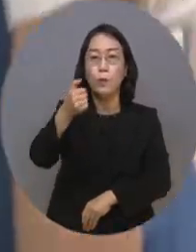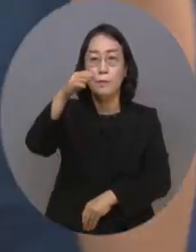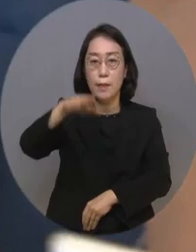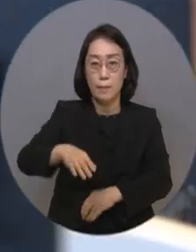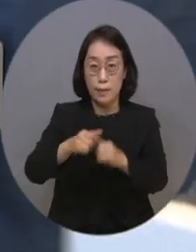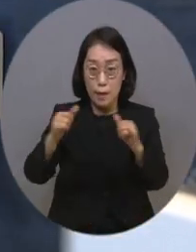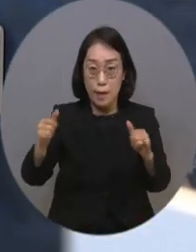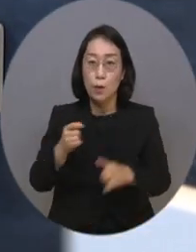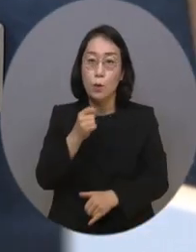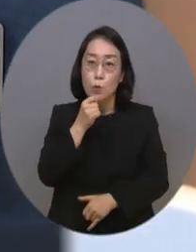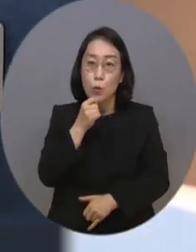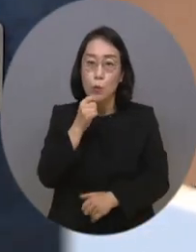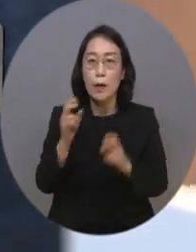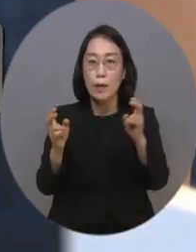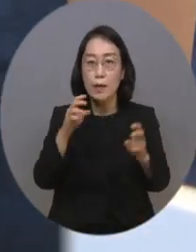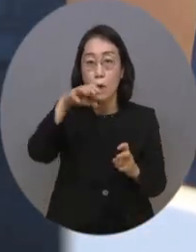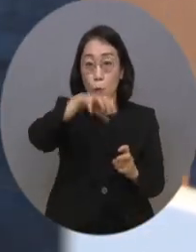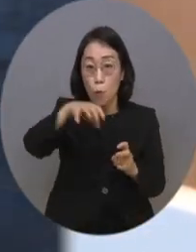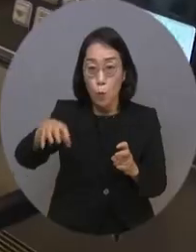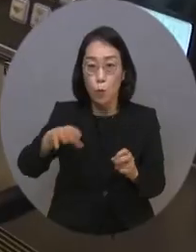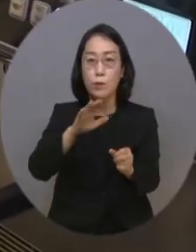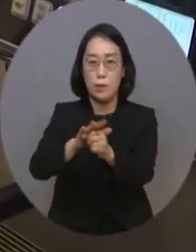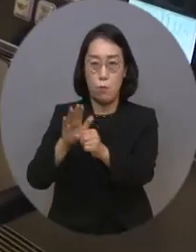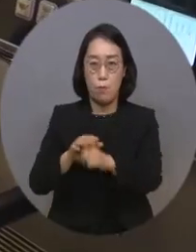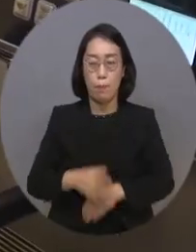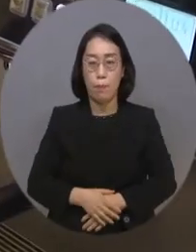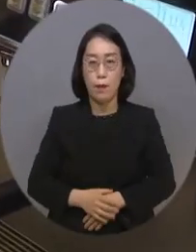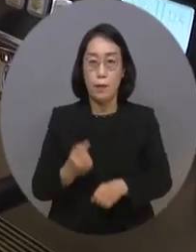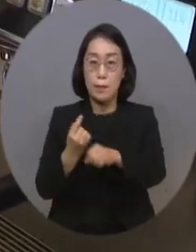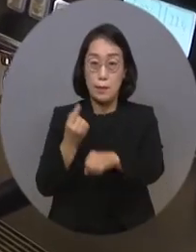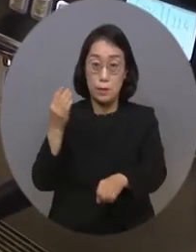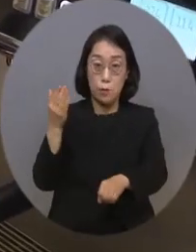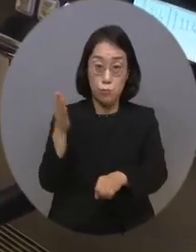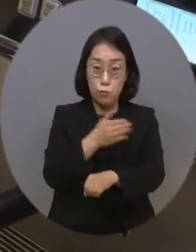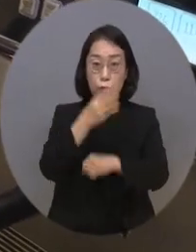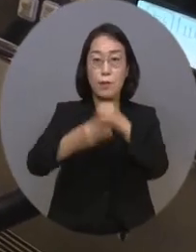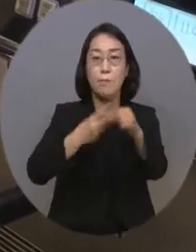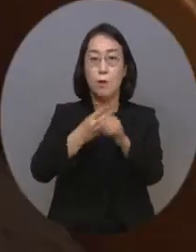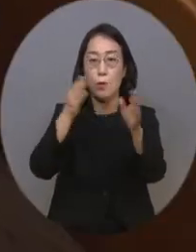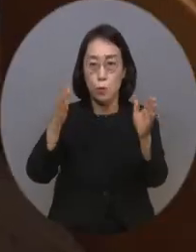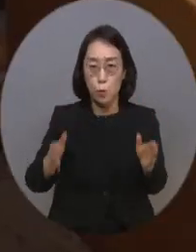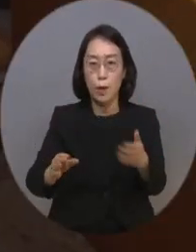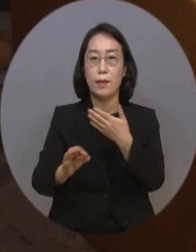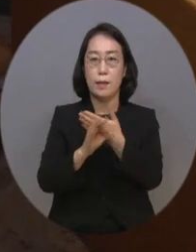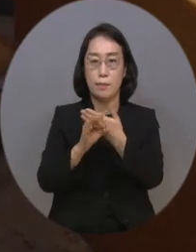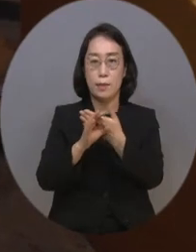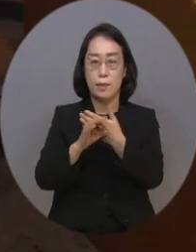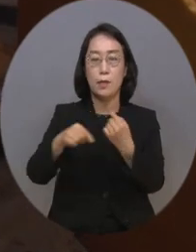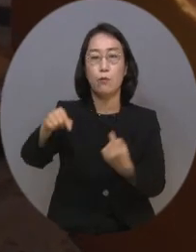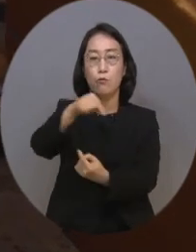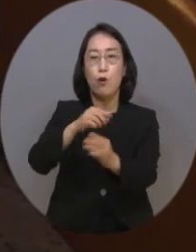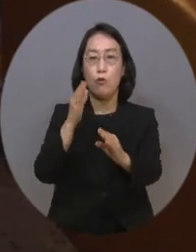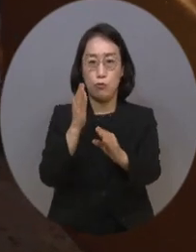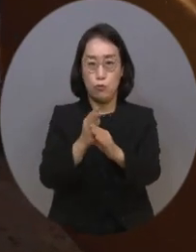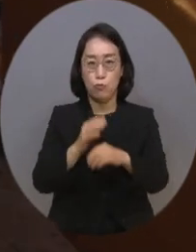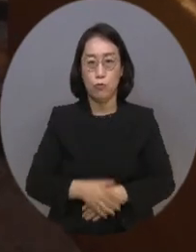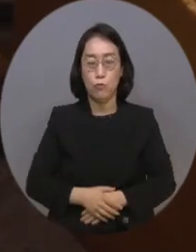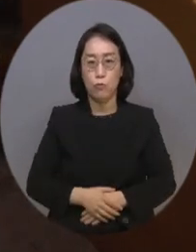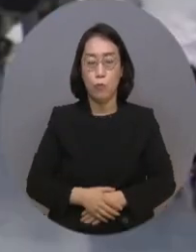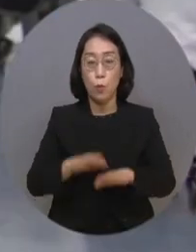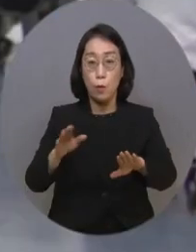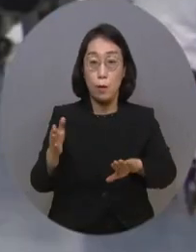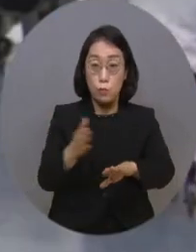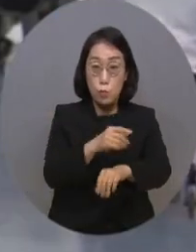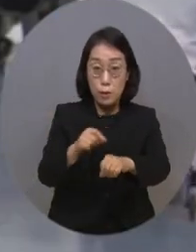소규모 사업체를 대상으로 지원하는 것으로 지난해부터 3년간 한시적으로 시행하고 있습니다. 특히